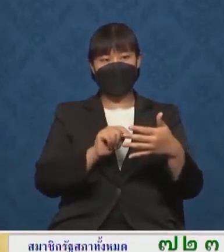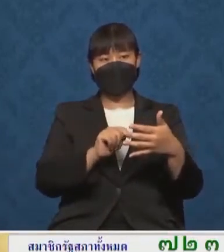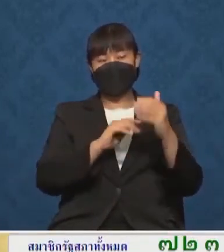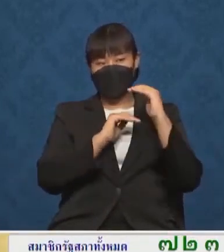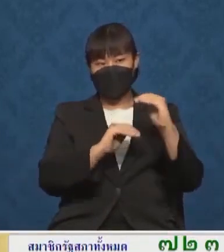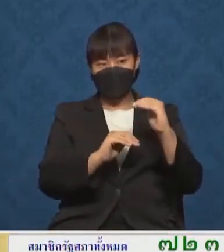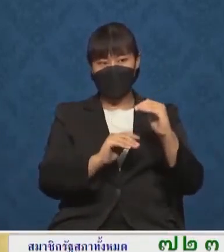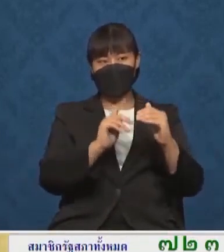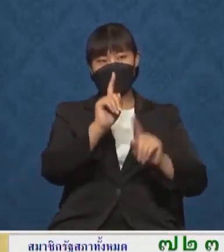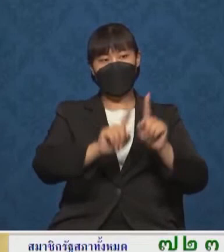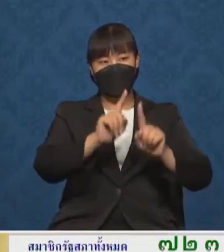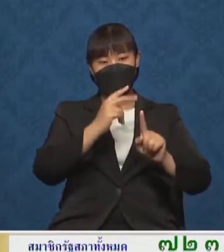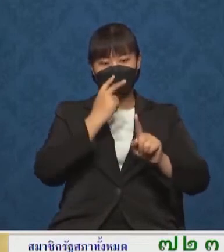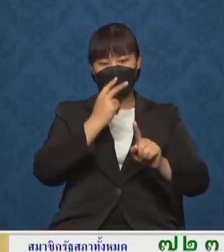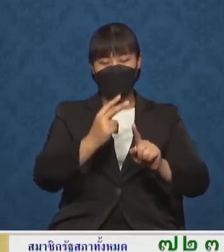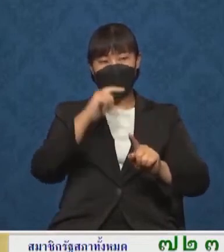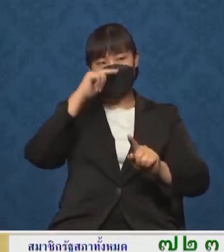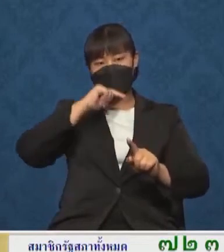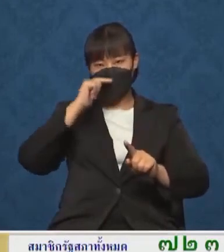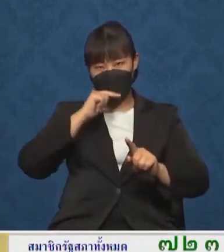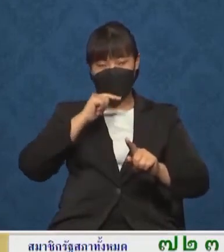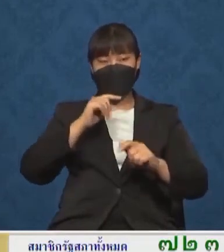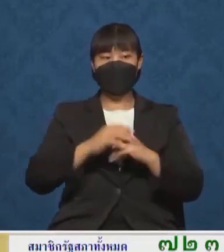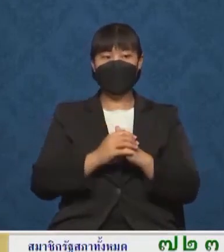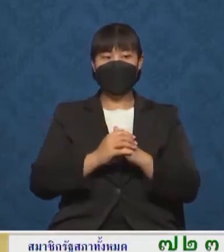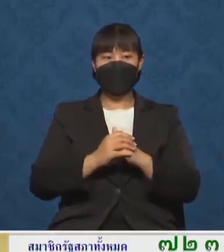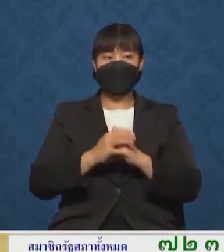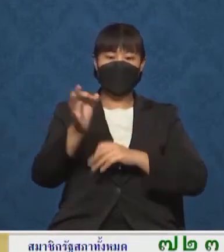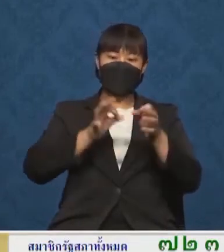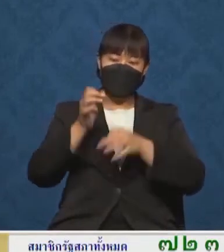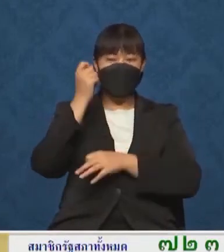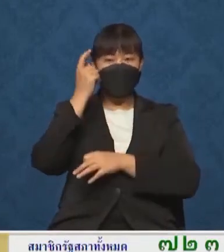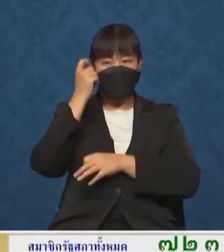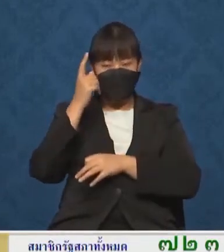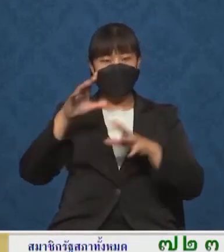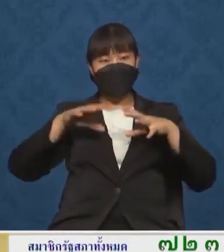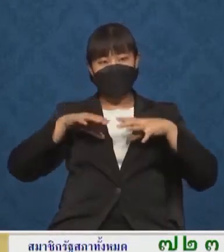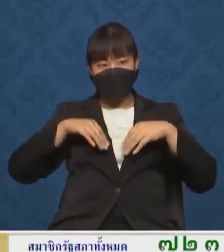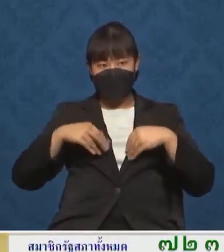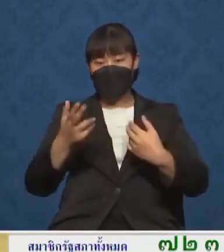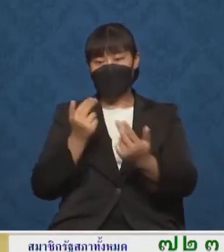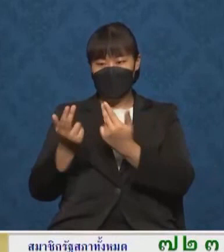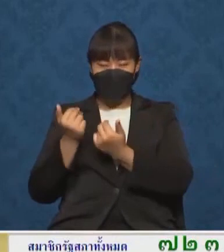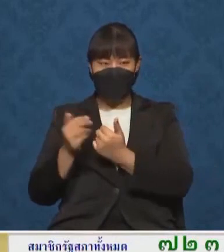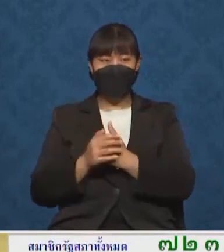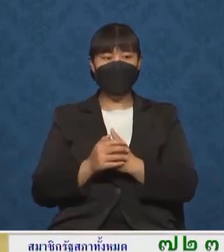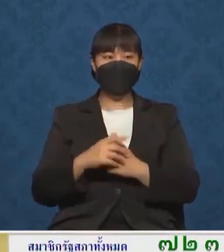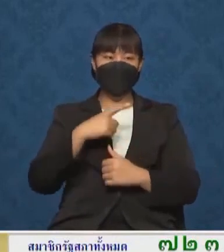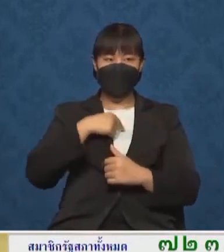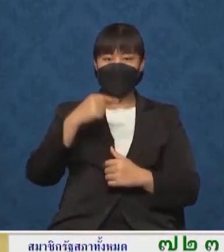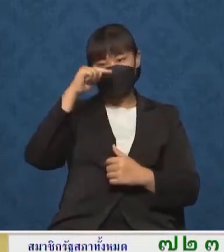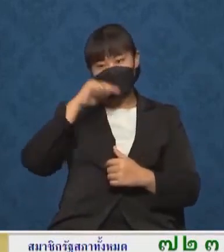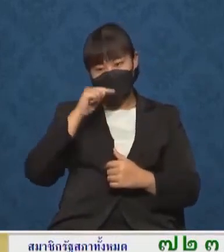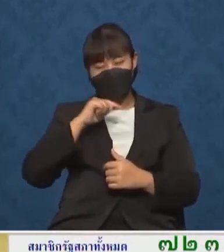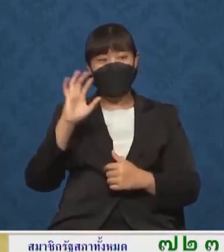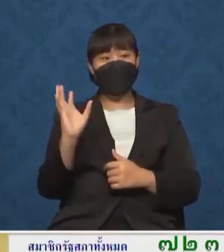ให้ดูจากระดับความสำเร็จของไทยในการสร้างความเข้าใจการยอมรับภาพลับและความนิยมไทยในสากลด้วยอำน